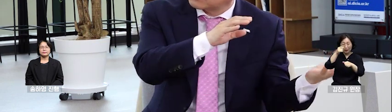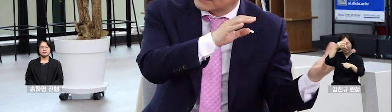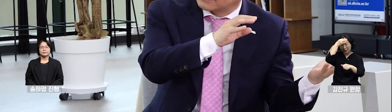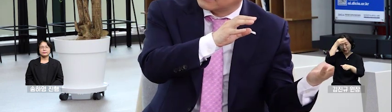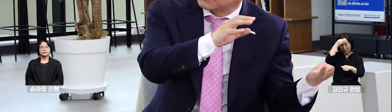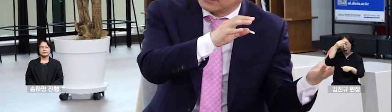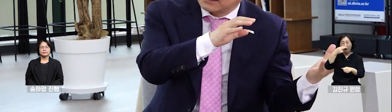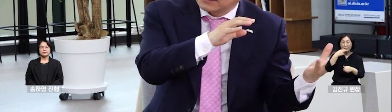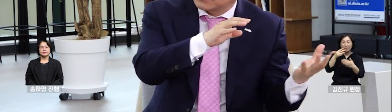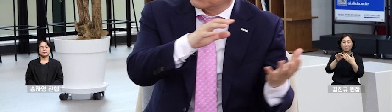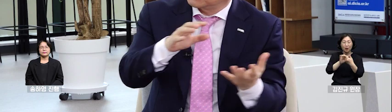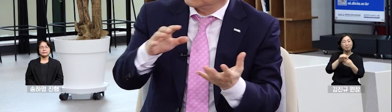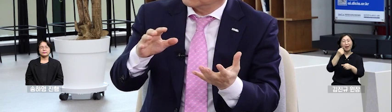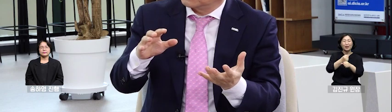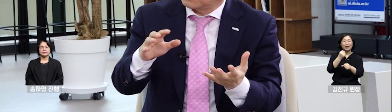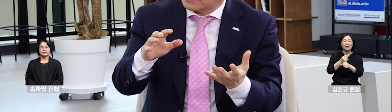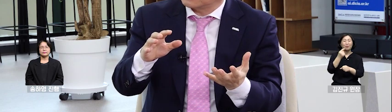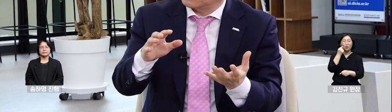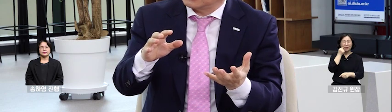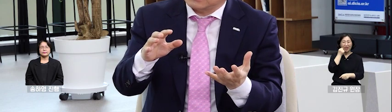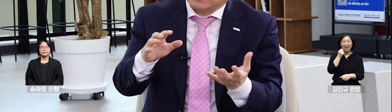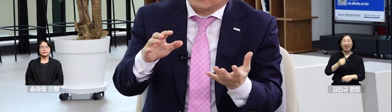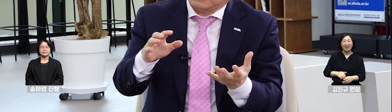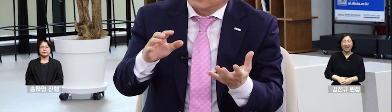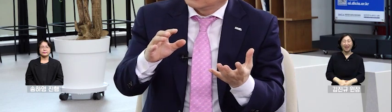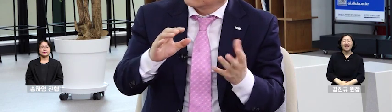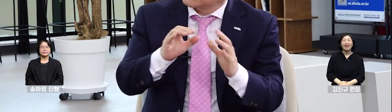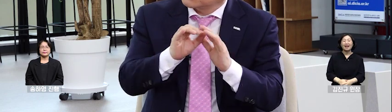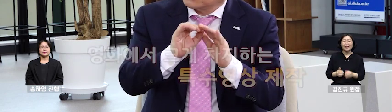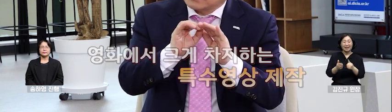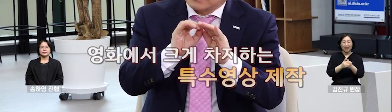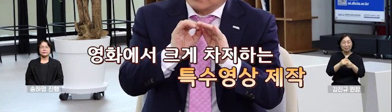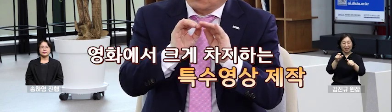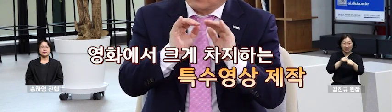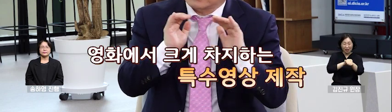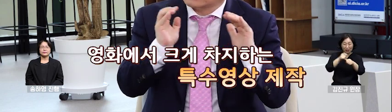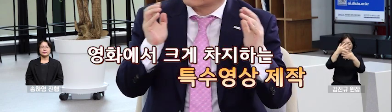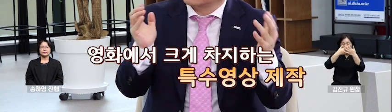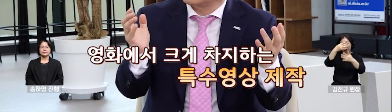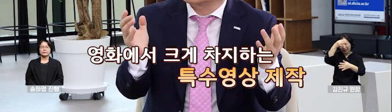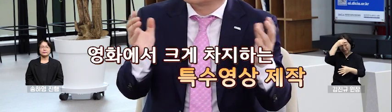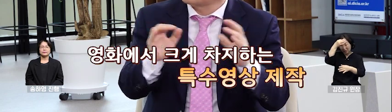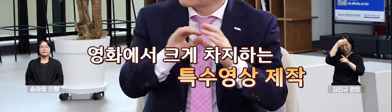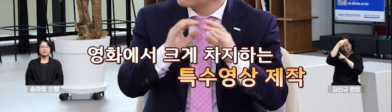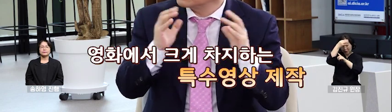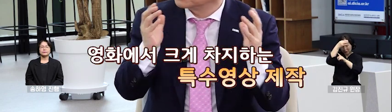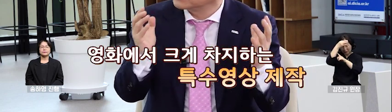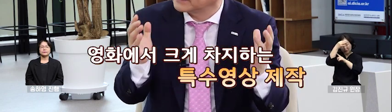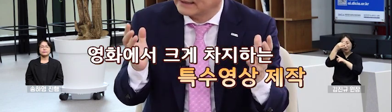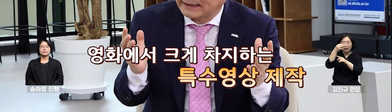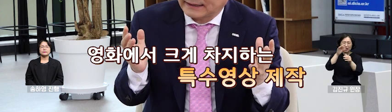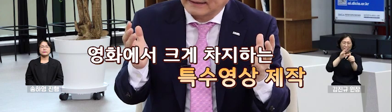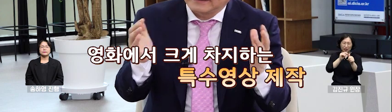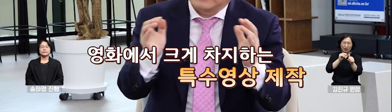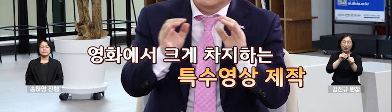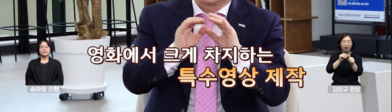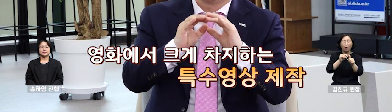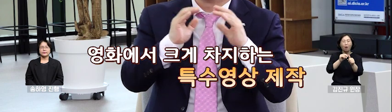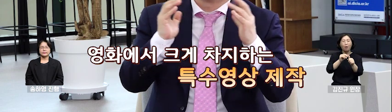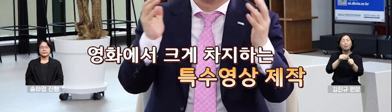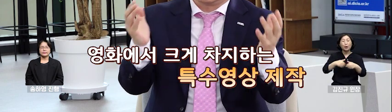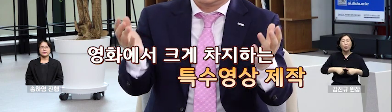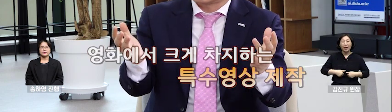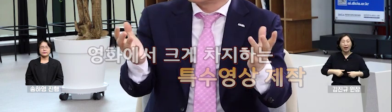할리우드 도 마찬가지지만 저희도 마찬가지입니다 그래서 특수 형상 이 영화에서 차지하는 비중이 매우 높은데 그